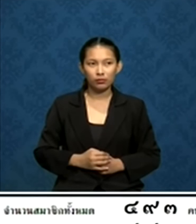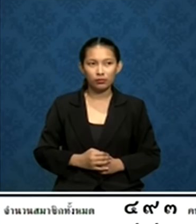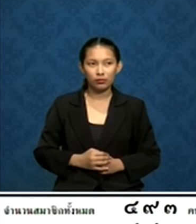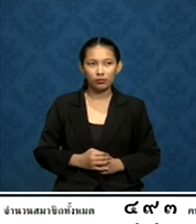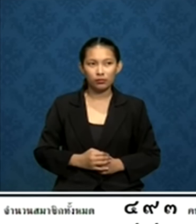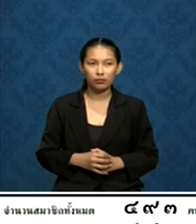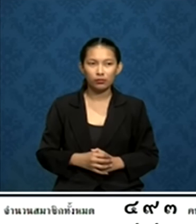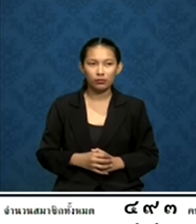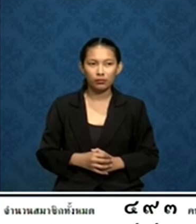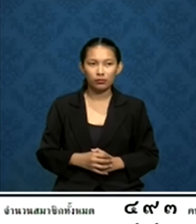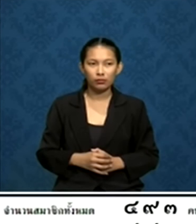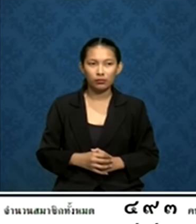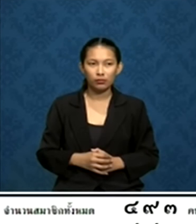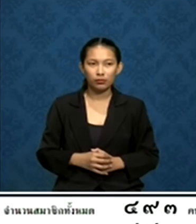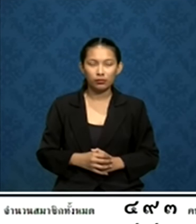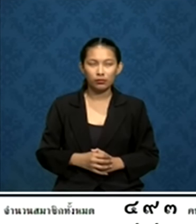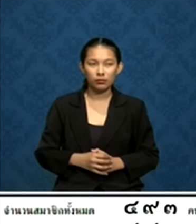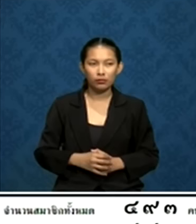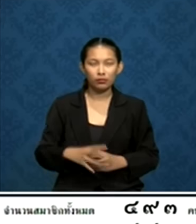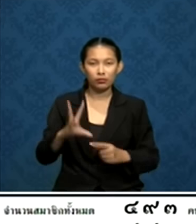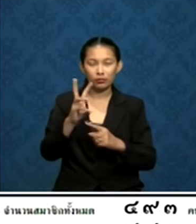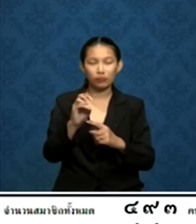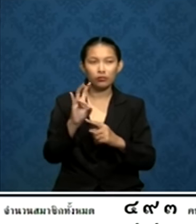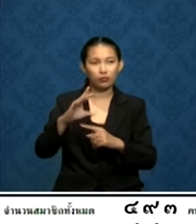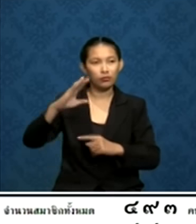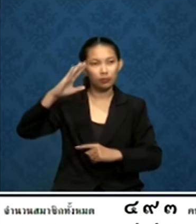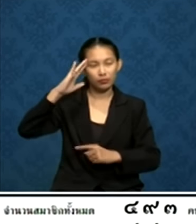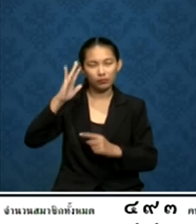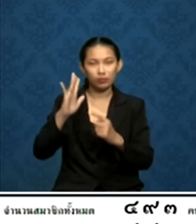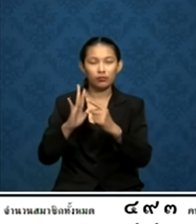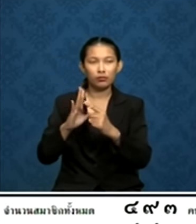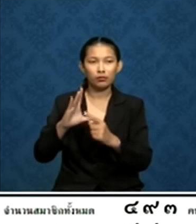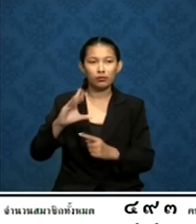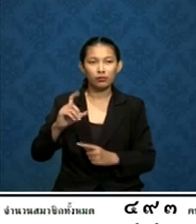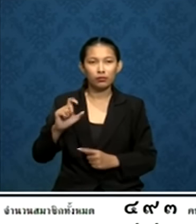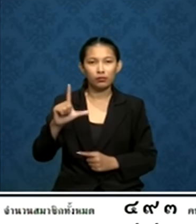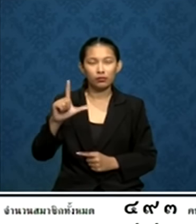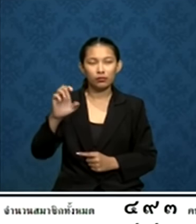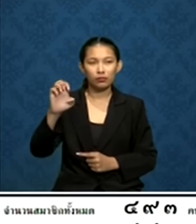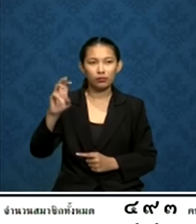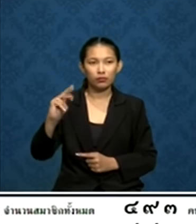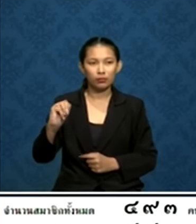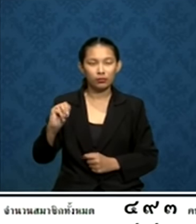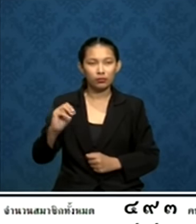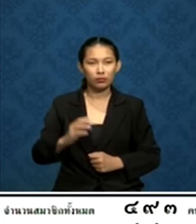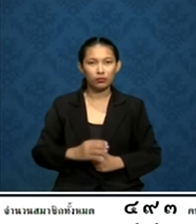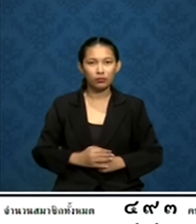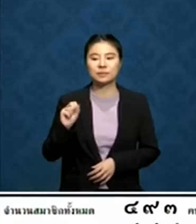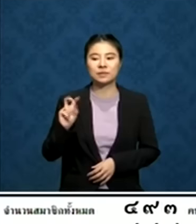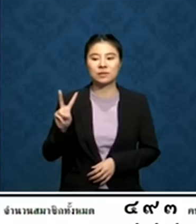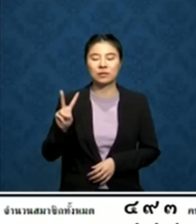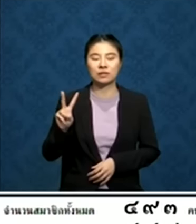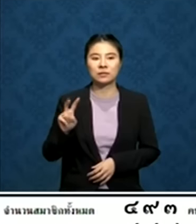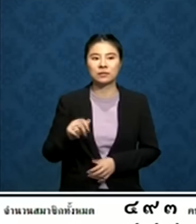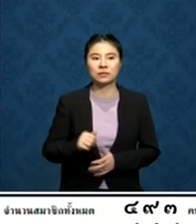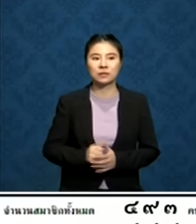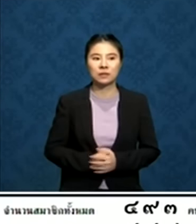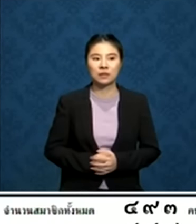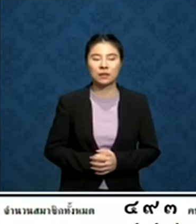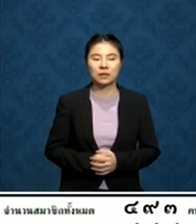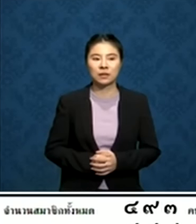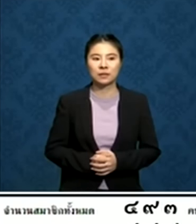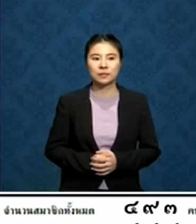าเก้าอี้ท่านเฉลิมว่างเราก็บอกแทนให้ไม่ได้นี่คือเสียงแรกที่เรียกแล้วไม่ขานรับอีกเสียงหนึ่งก็คือเสียงลุงป้อมพลเอกประวิตรวงสุว